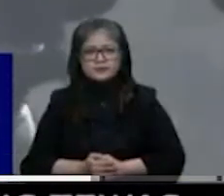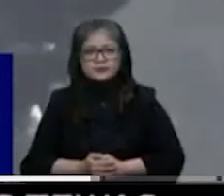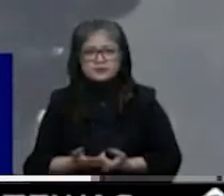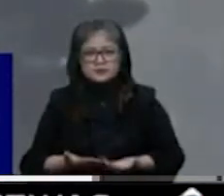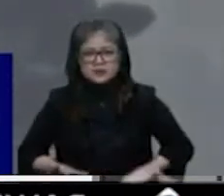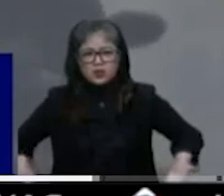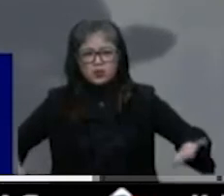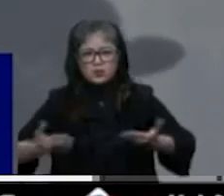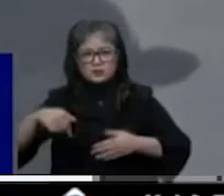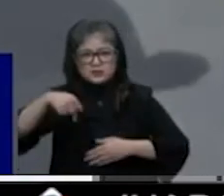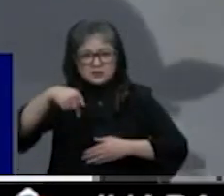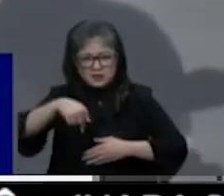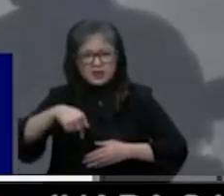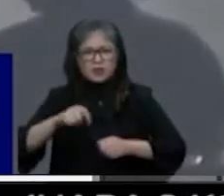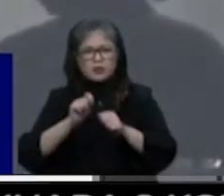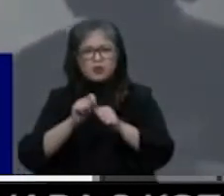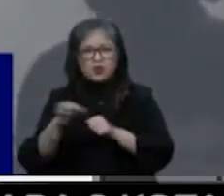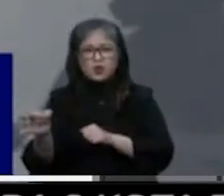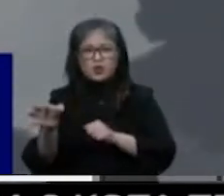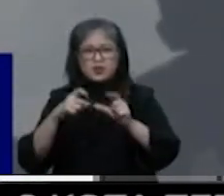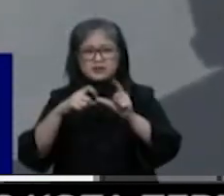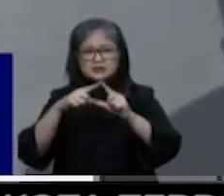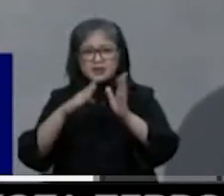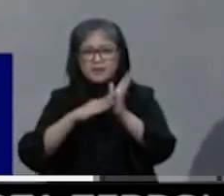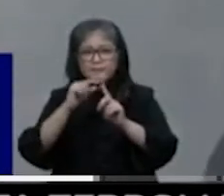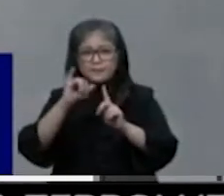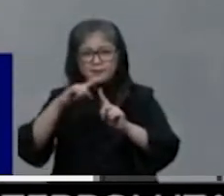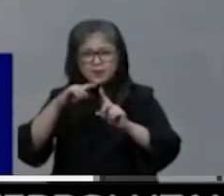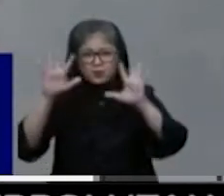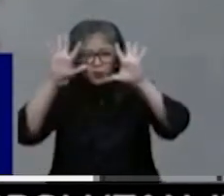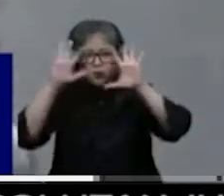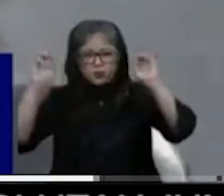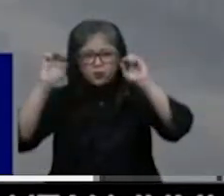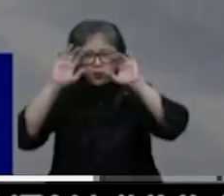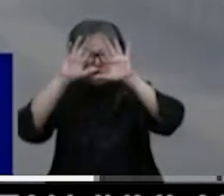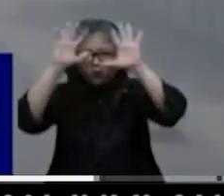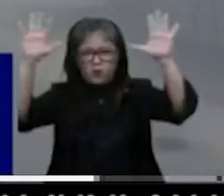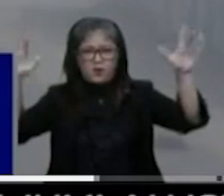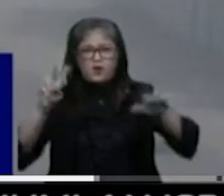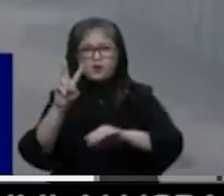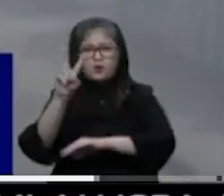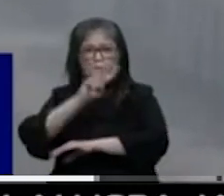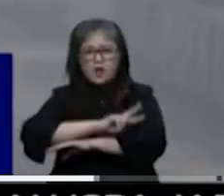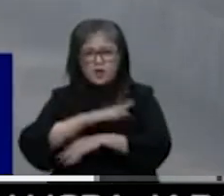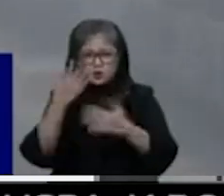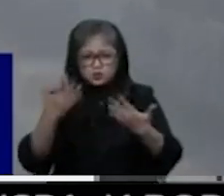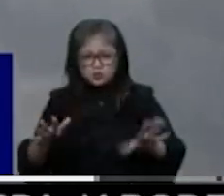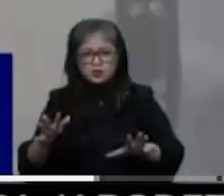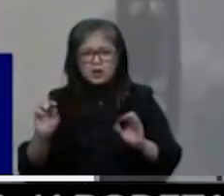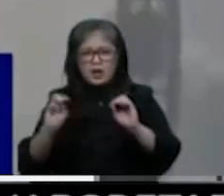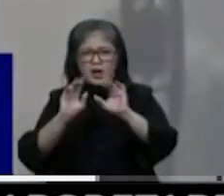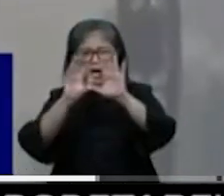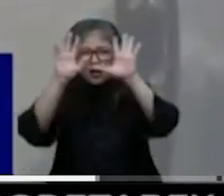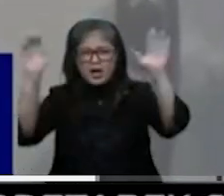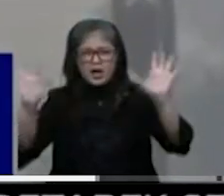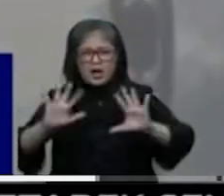Inilah kondisi kabut asap yang menyelimuti Kota Sampit pada Senin pagi dan telah terjadi dalam 2 hari terakhir.